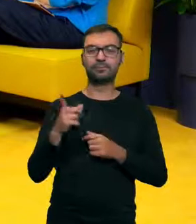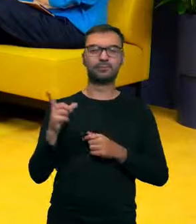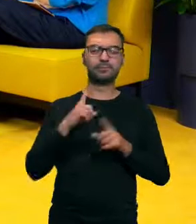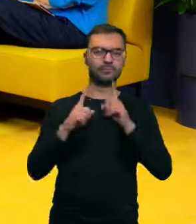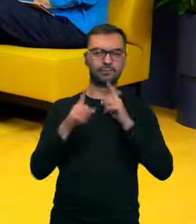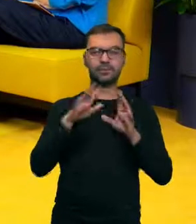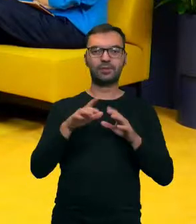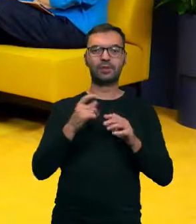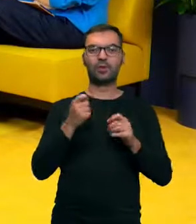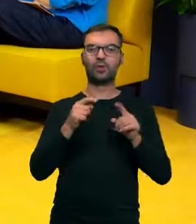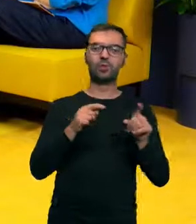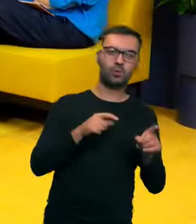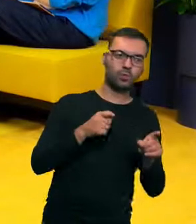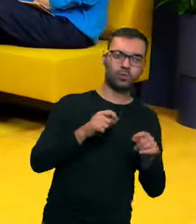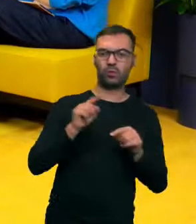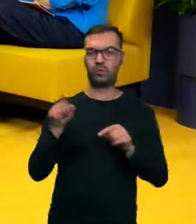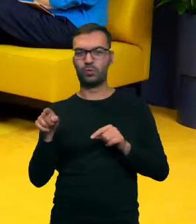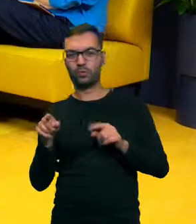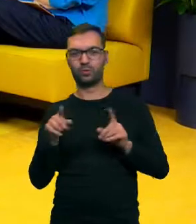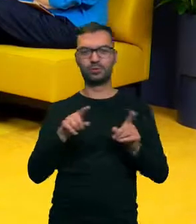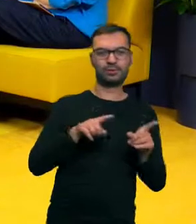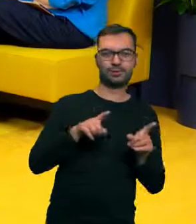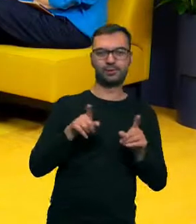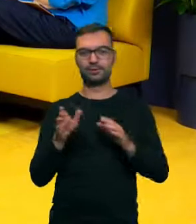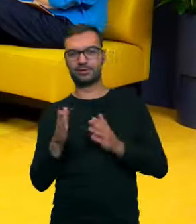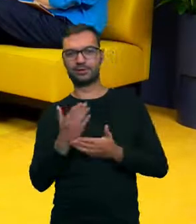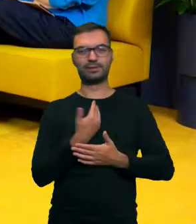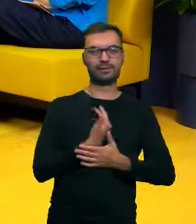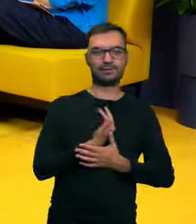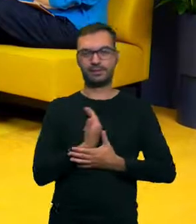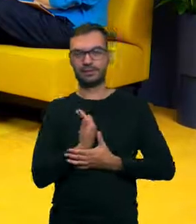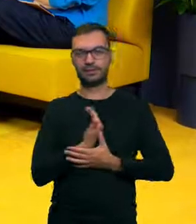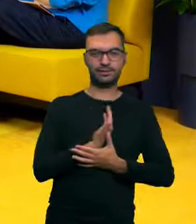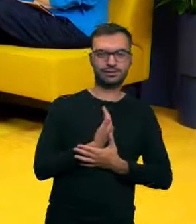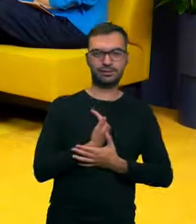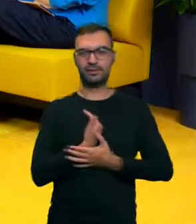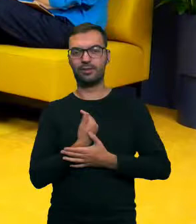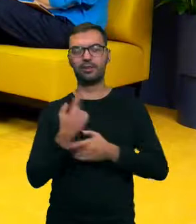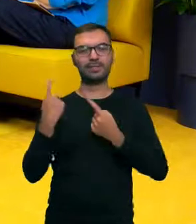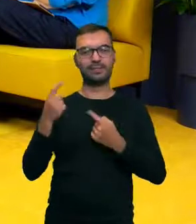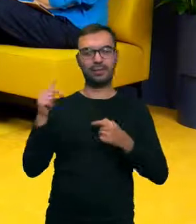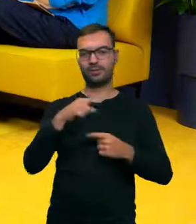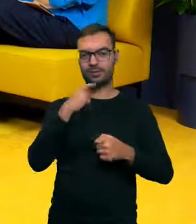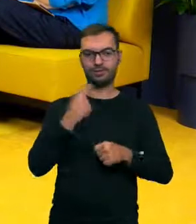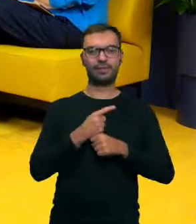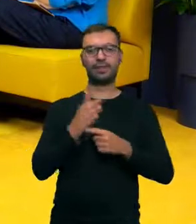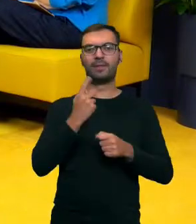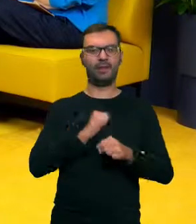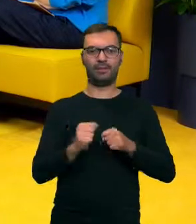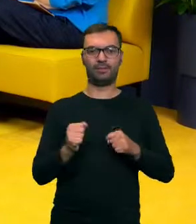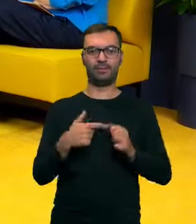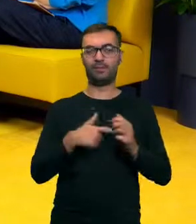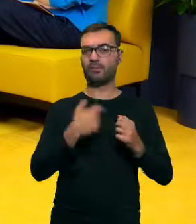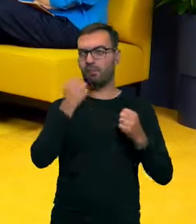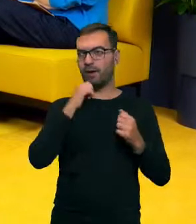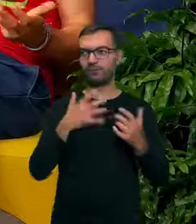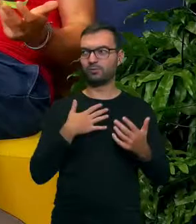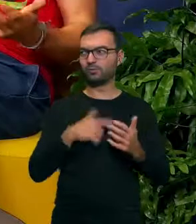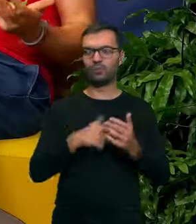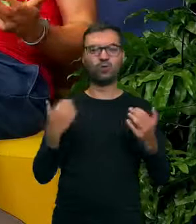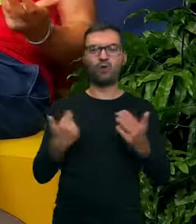on jest jedną nogą tu, drugą nogą tu i że on musi się jakby dookreślić, co w ogóle wydaje mi się szalenie takim